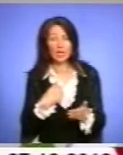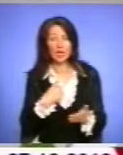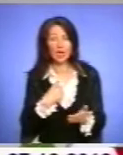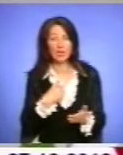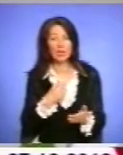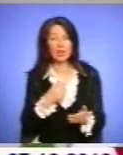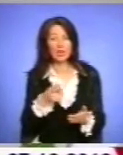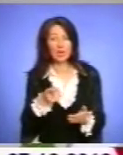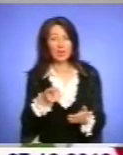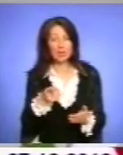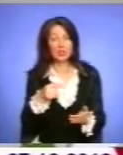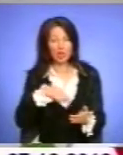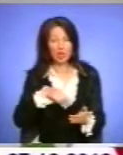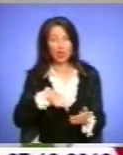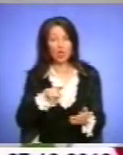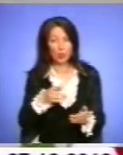те налаштований, щоб ми